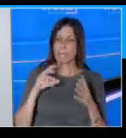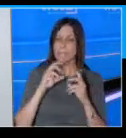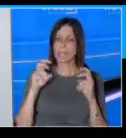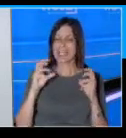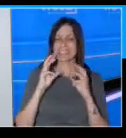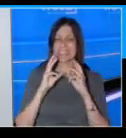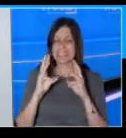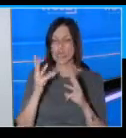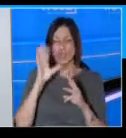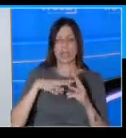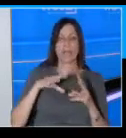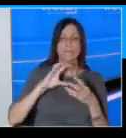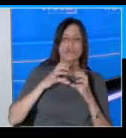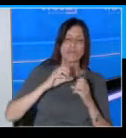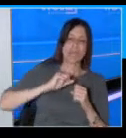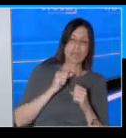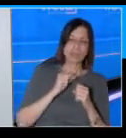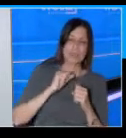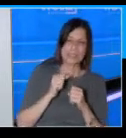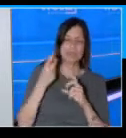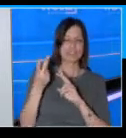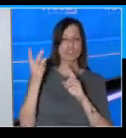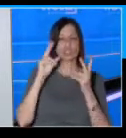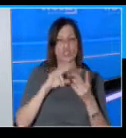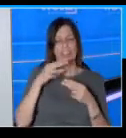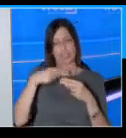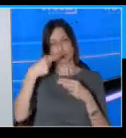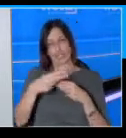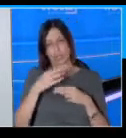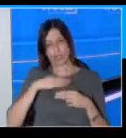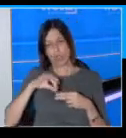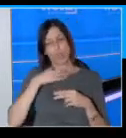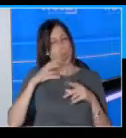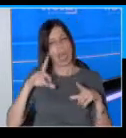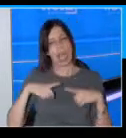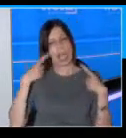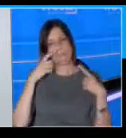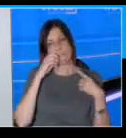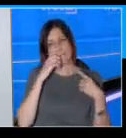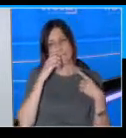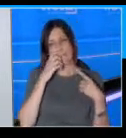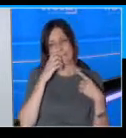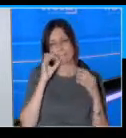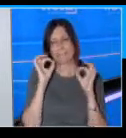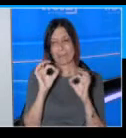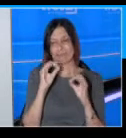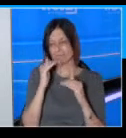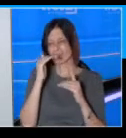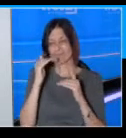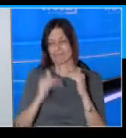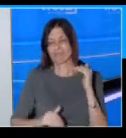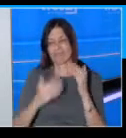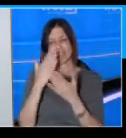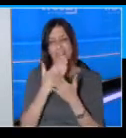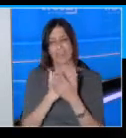וגם במושבים ובקיבוצים, ומהצד השני השכנים שלנו חיים בתת רמה, בתת